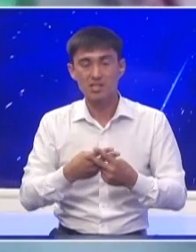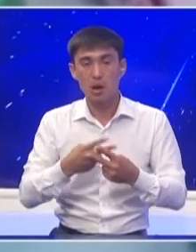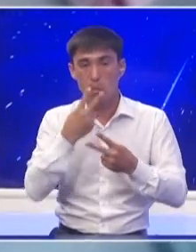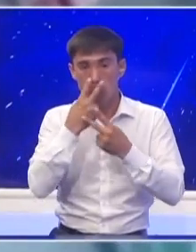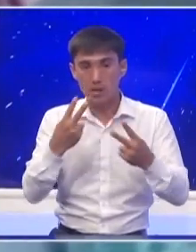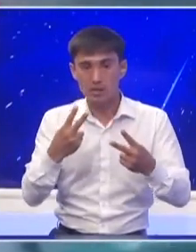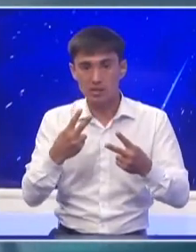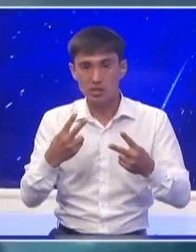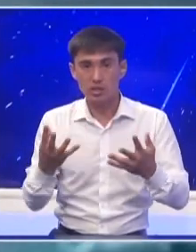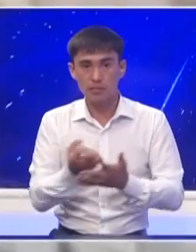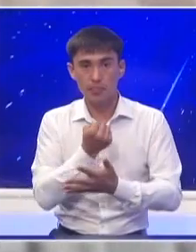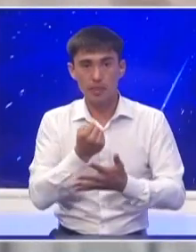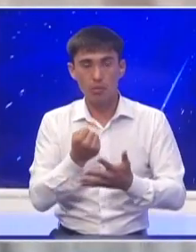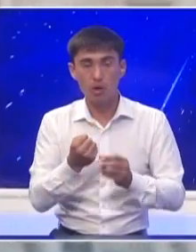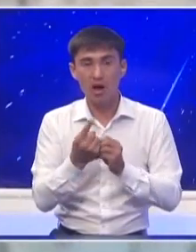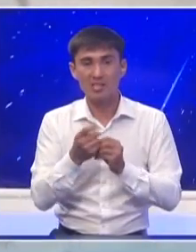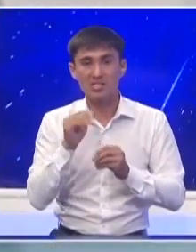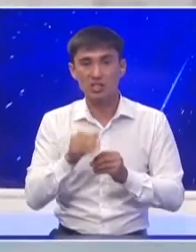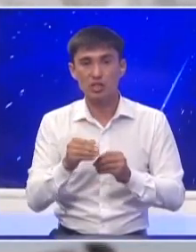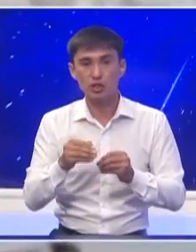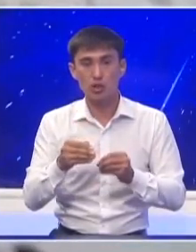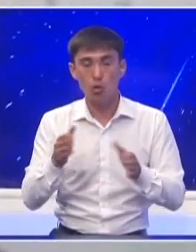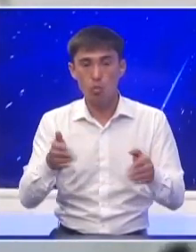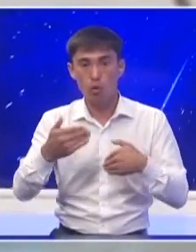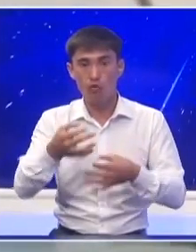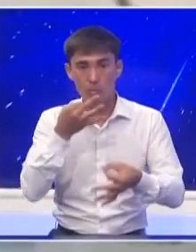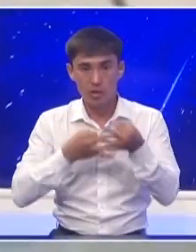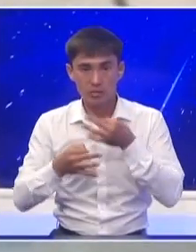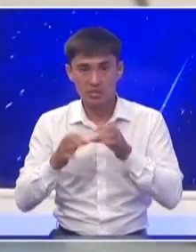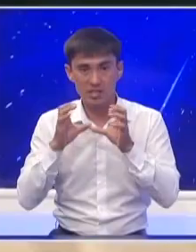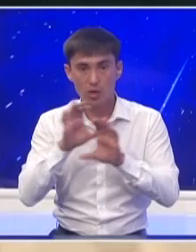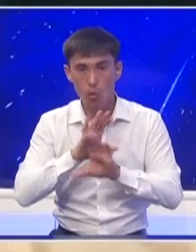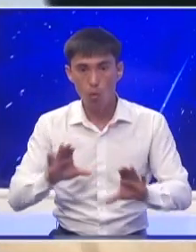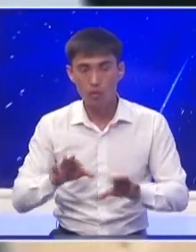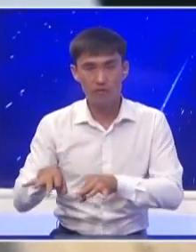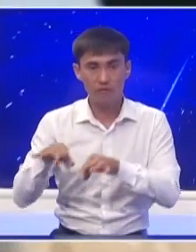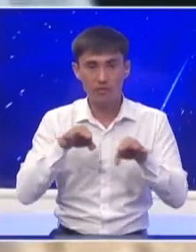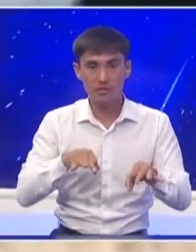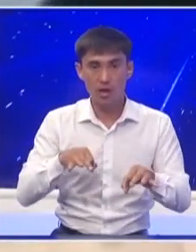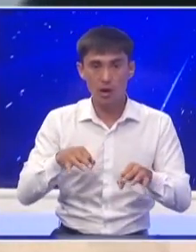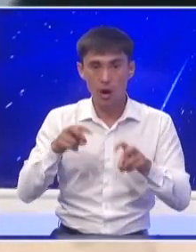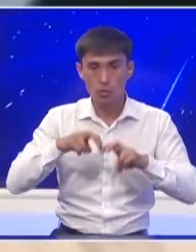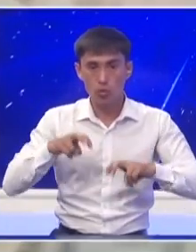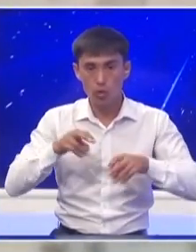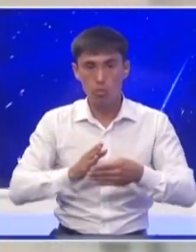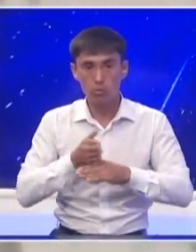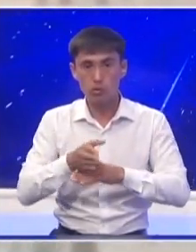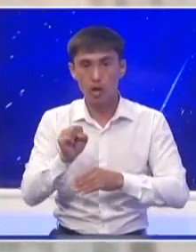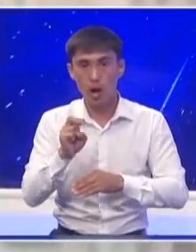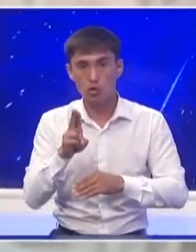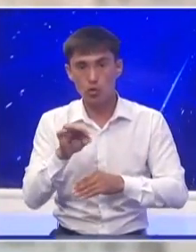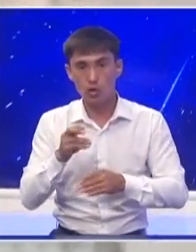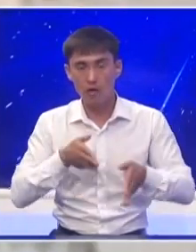обнаружили более 11 тысяч упаковок медикаментов. Незаконный груз был выявлен на контрольно-пропускном пункте Ахжол